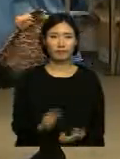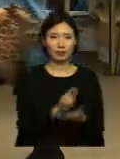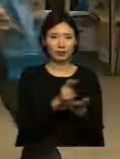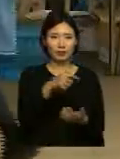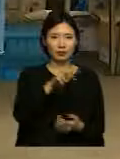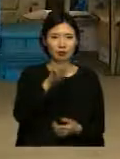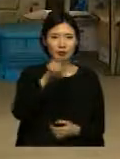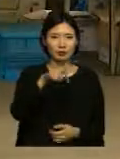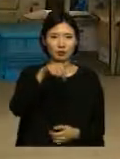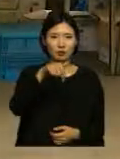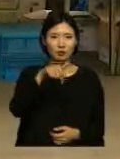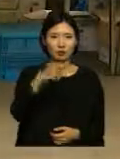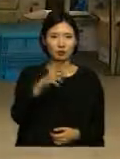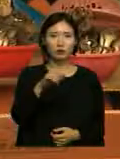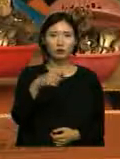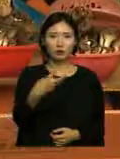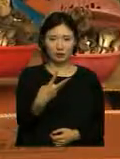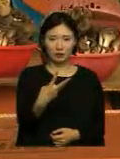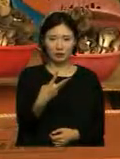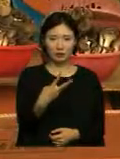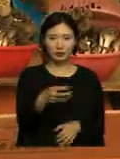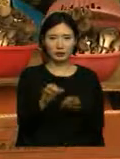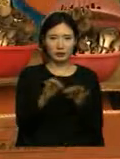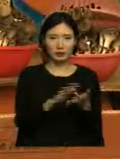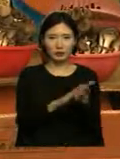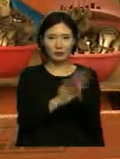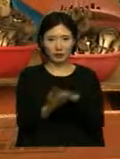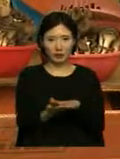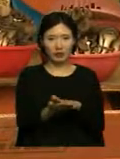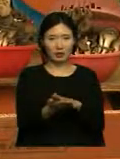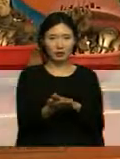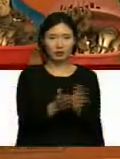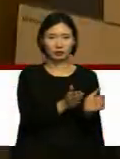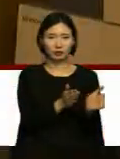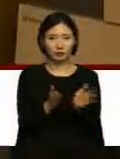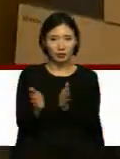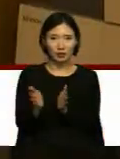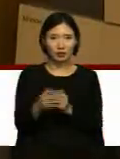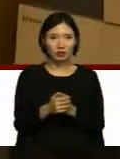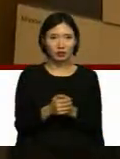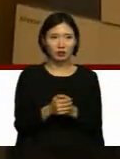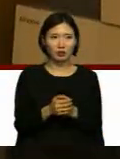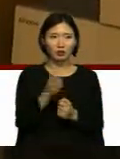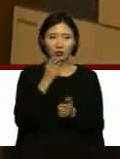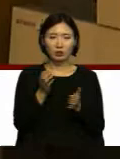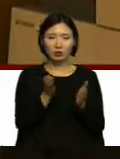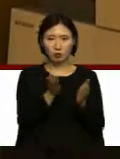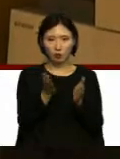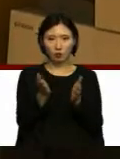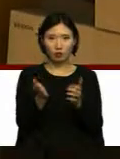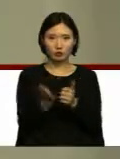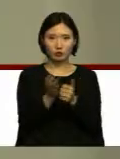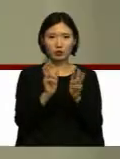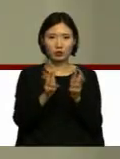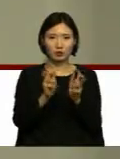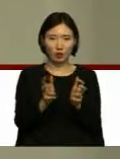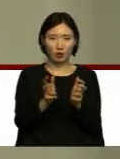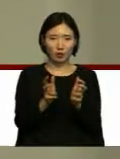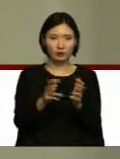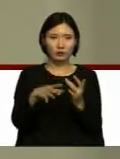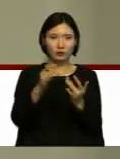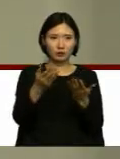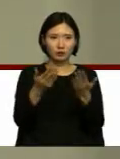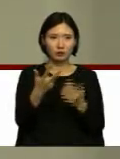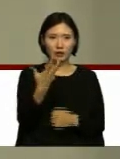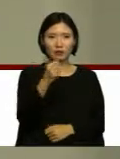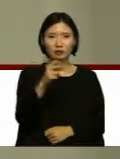가평 작고울시장의 새로운 변신이 본격화됩니다. 경기도 우수시장 육성 공모 사업 선정으로 8억 2천만 원의 사업비를 지원받게